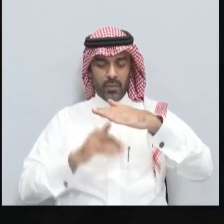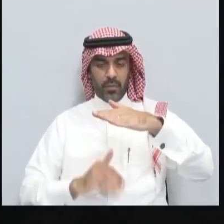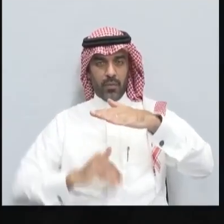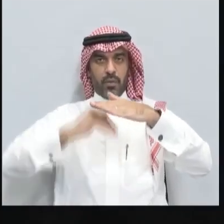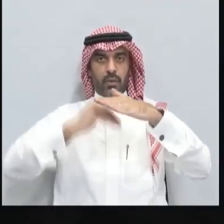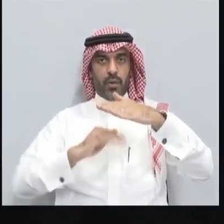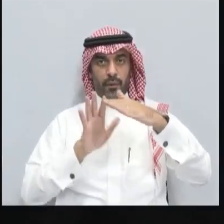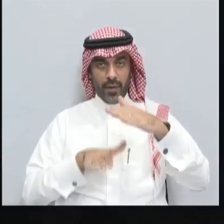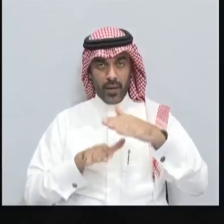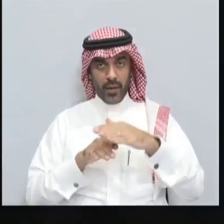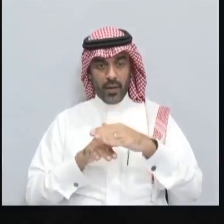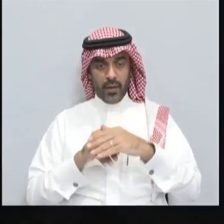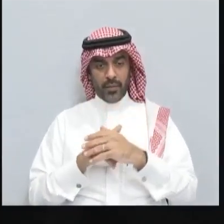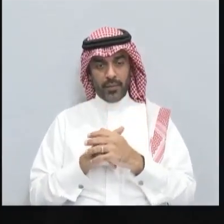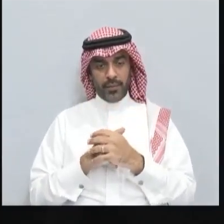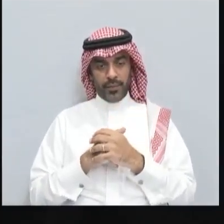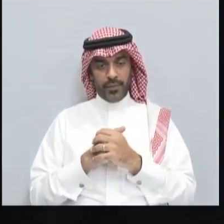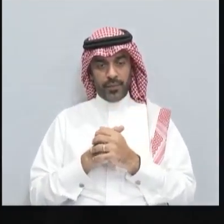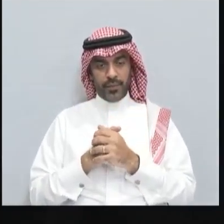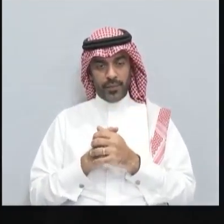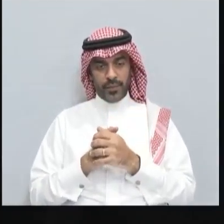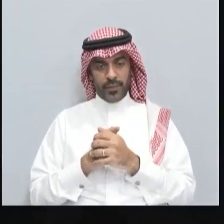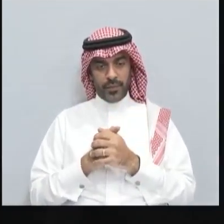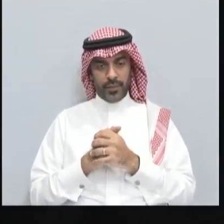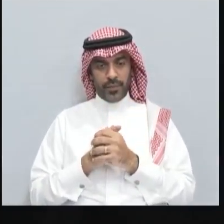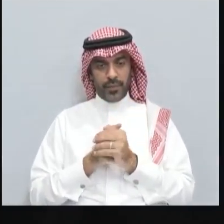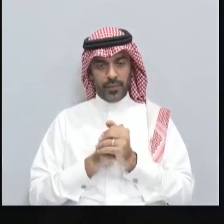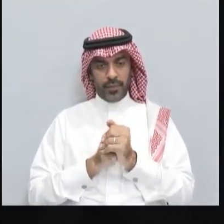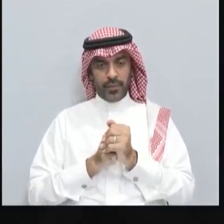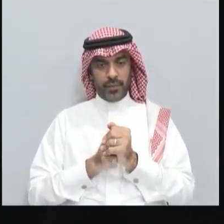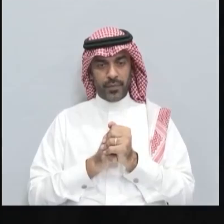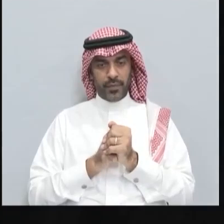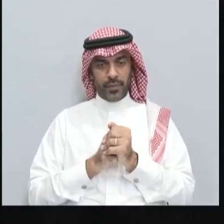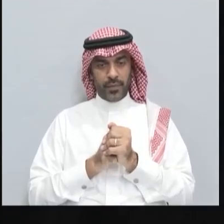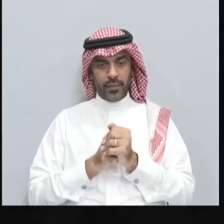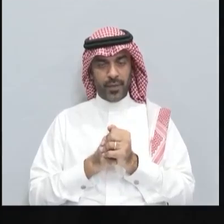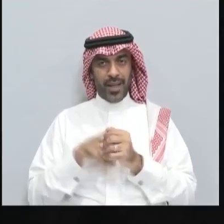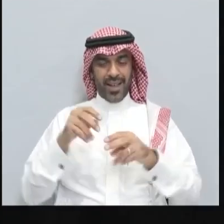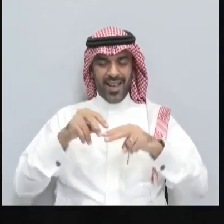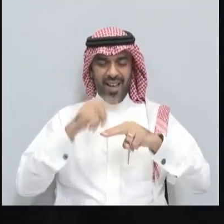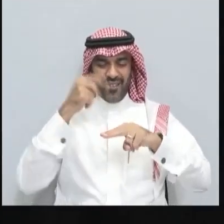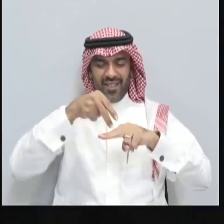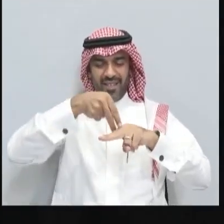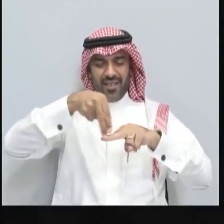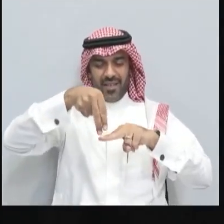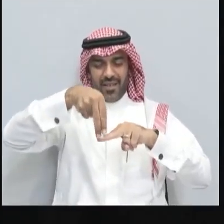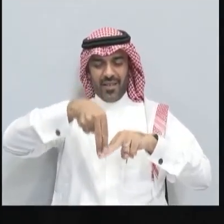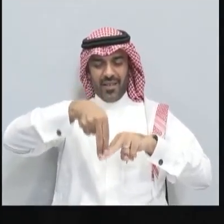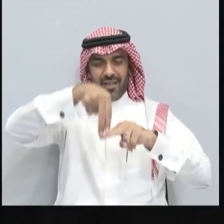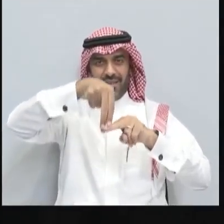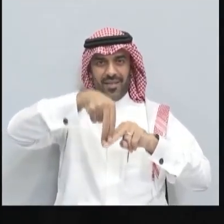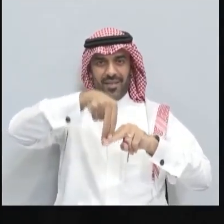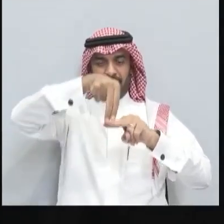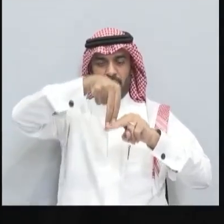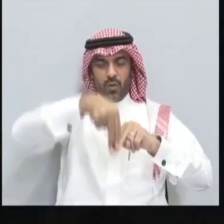هذه منصه الغطس ما الذي يحدث لها احسنتم عمليه ارتداد مرن حركه اهتزازيه وبالتالي نسمع ماذا نسمع